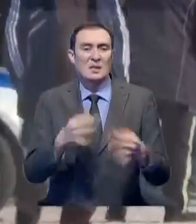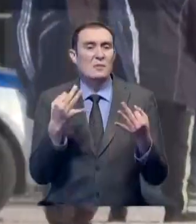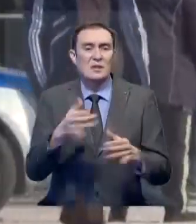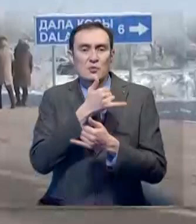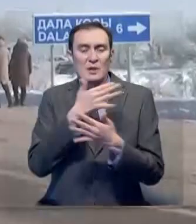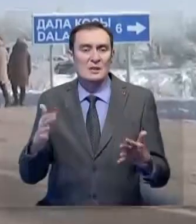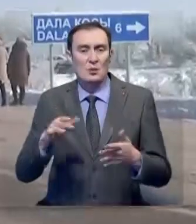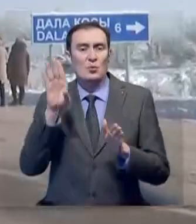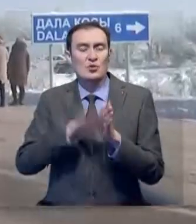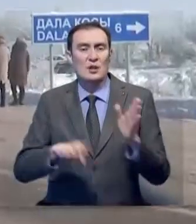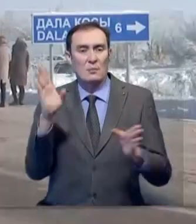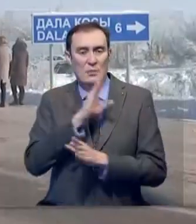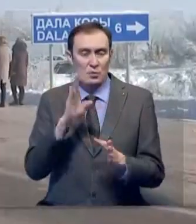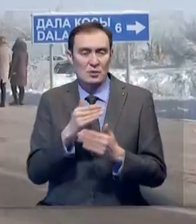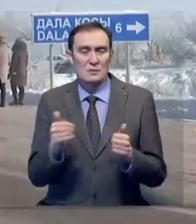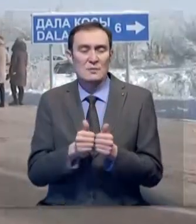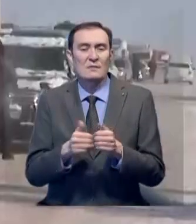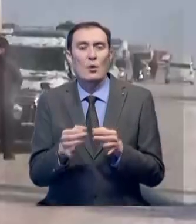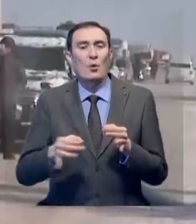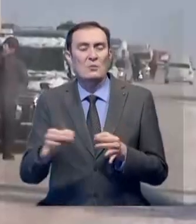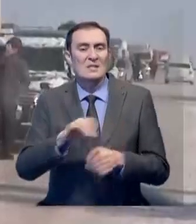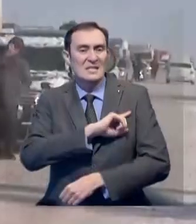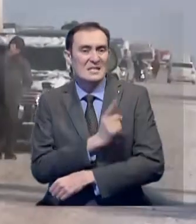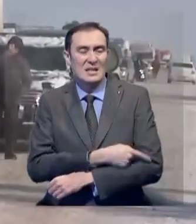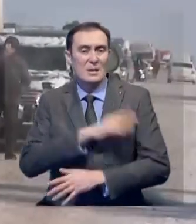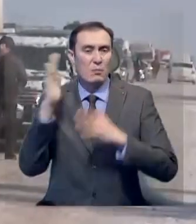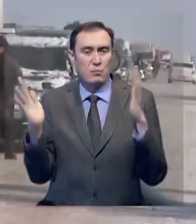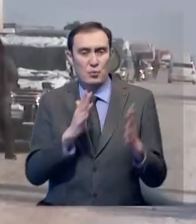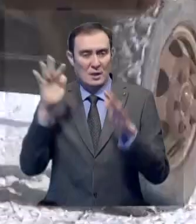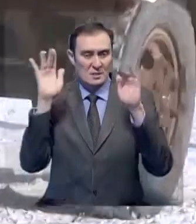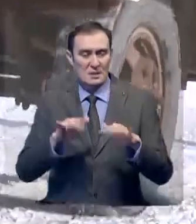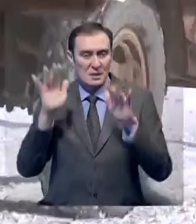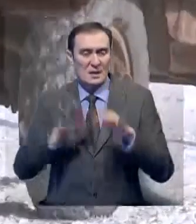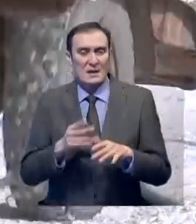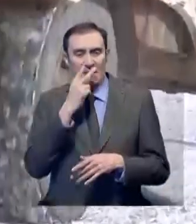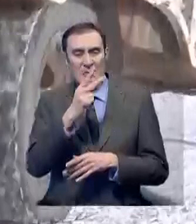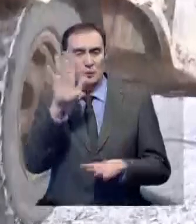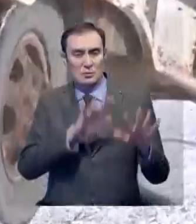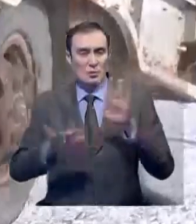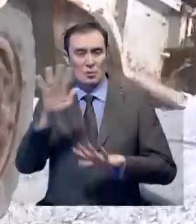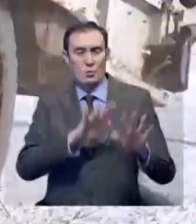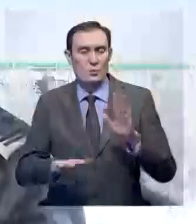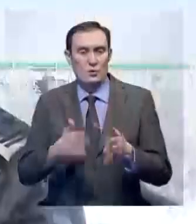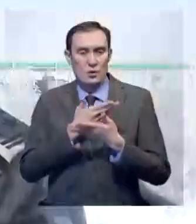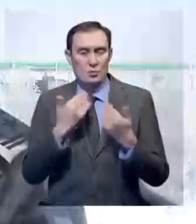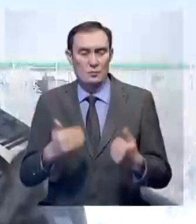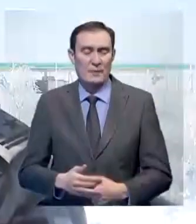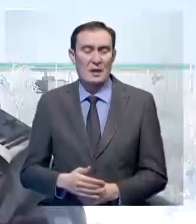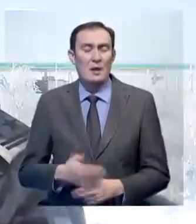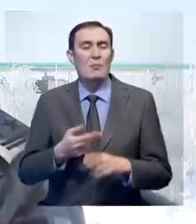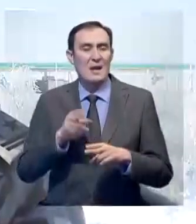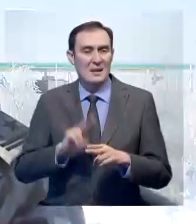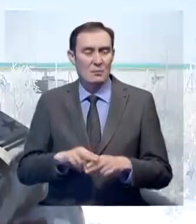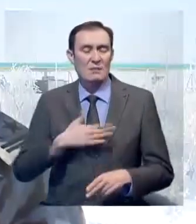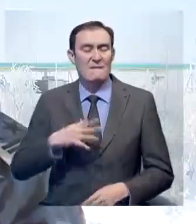из-за непогоды. В селе Тюлькубас приграничной области разбушевался сильный буран. Видимость нулевая, говорят специалисты. В связи с этим